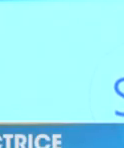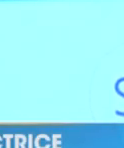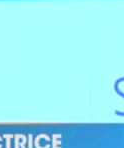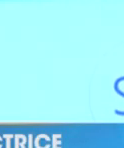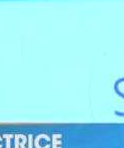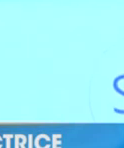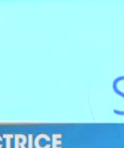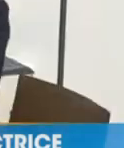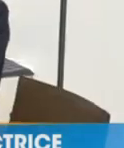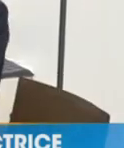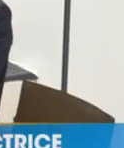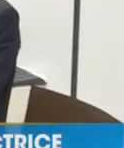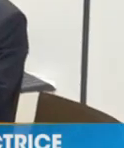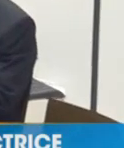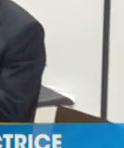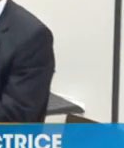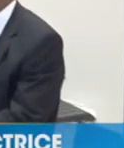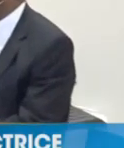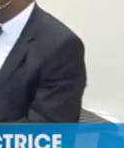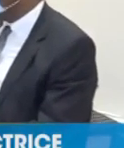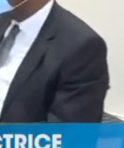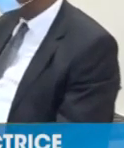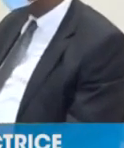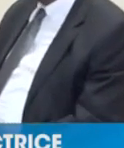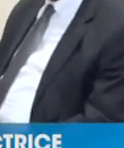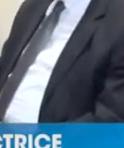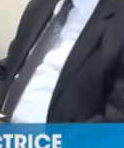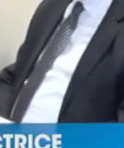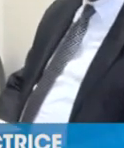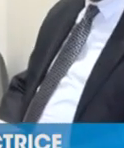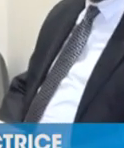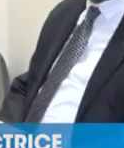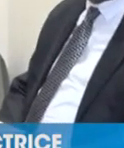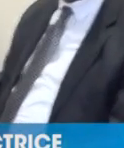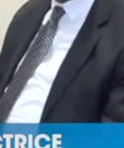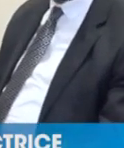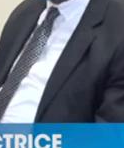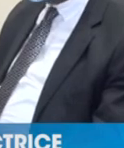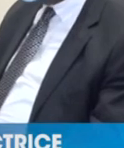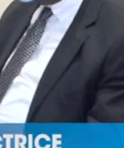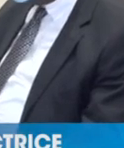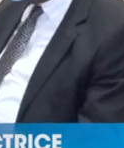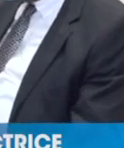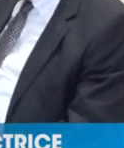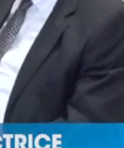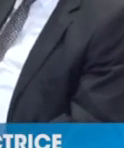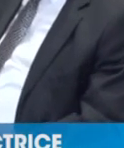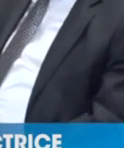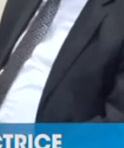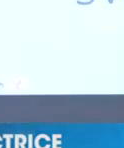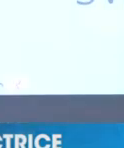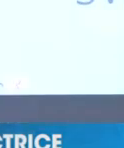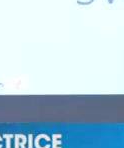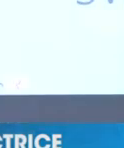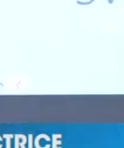Depuis la primature, le chef du gouvernement Ahmed Bakayoko a eu un échange via visioconférence avec Kristalina Georgieva, la directrice générale